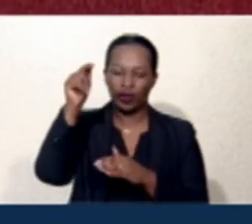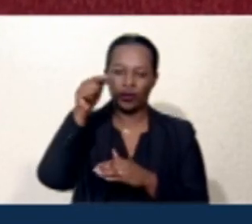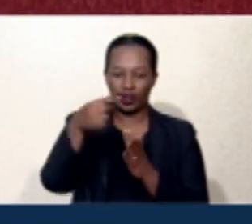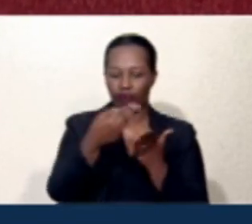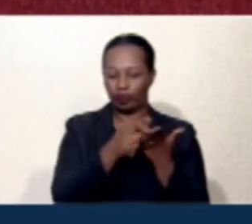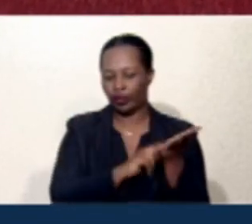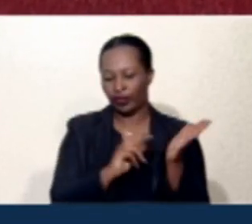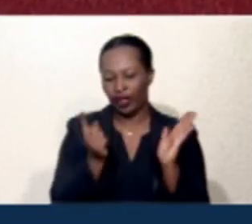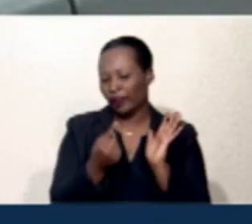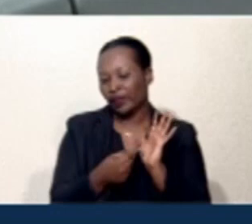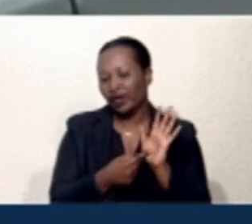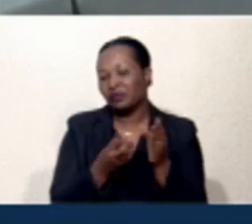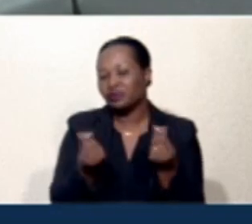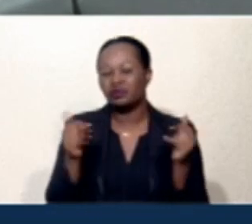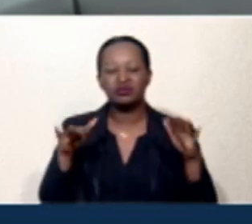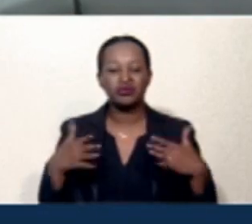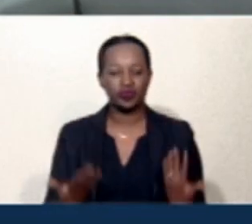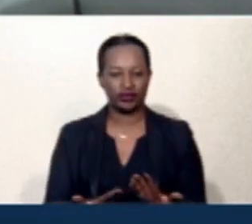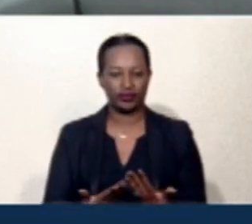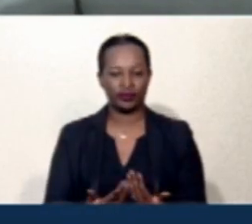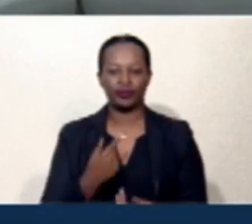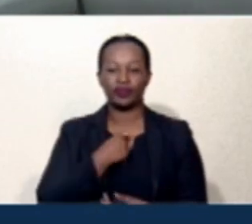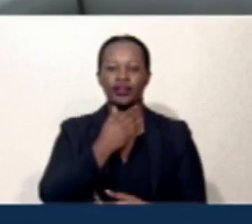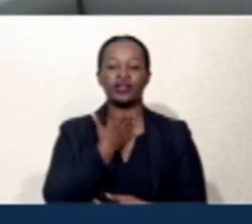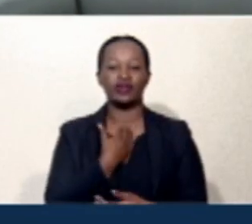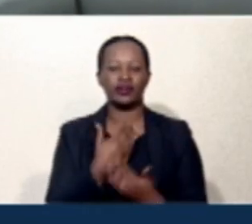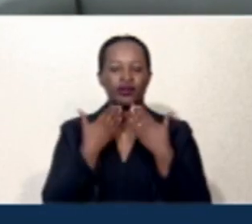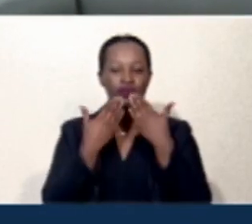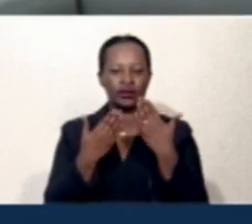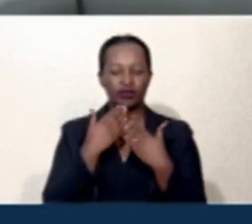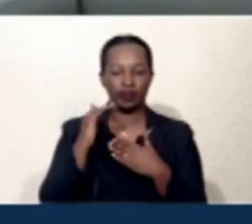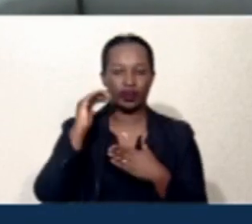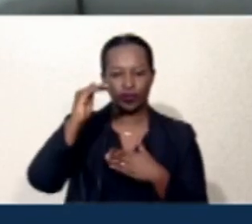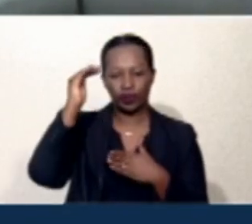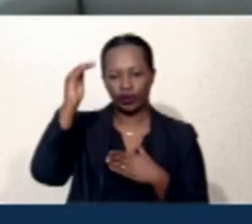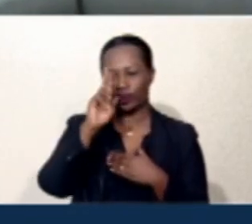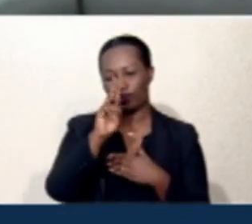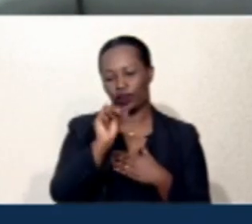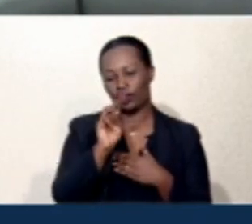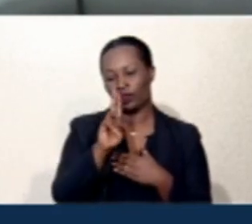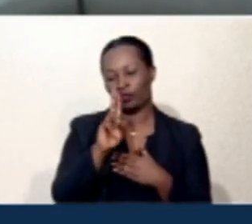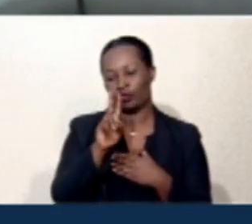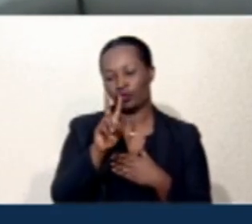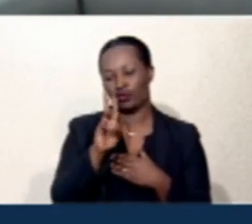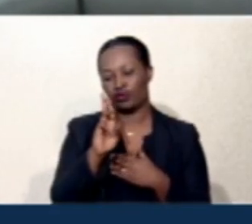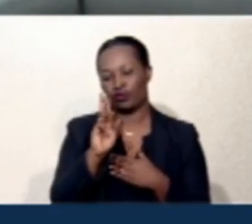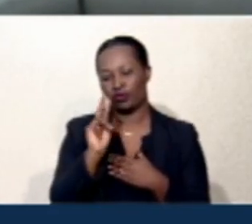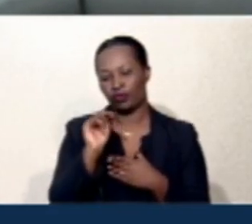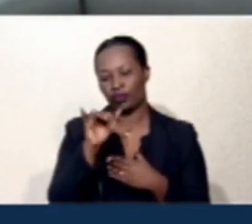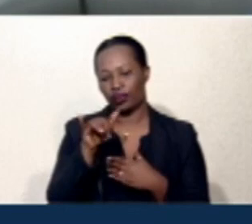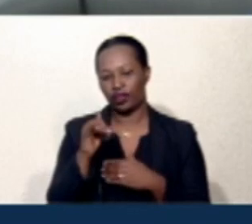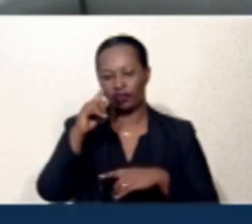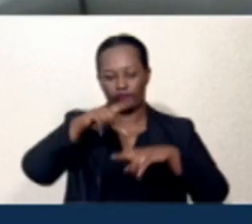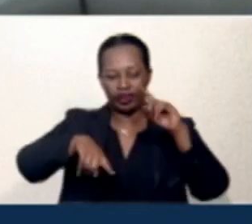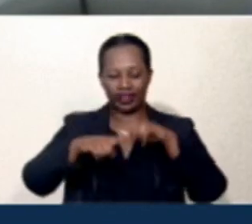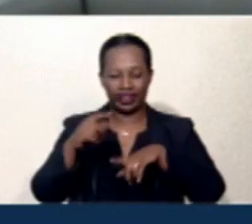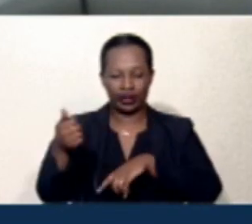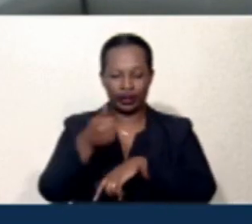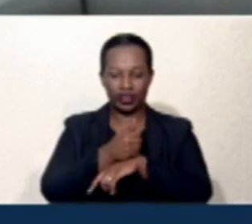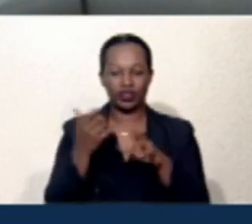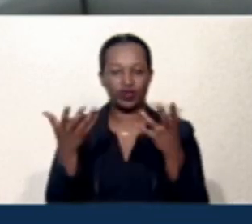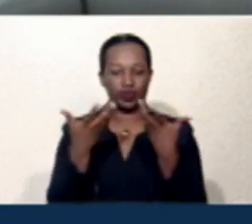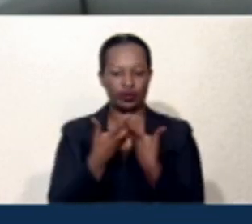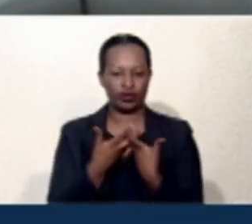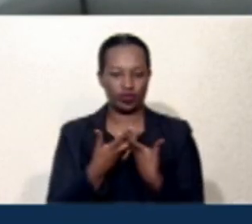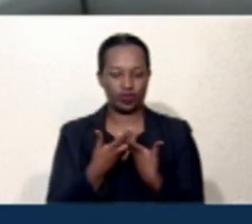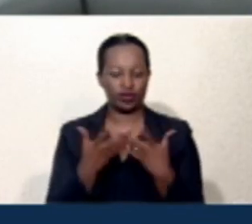byaba byarakemuwemo. Ndagira ngo nshimire urwego rw'umuvunyi kuri politiki rwashyizeho y'ubuhuza. Ubuhuza